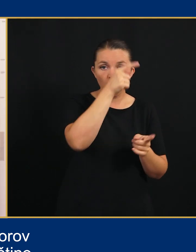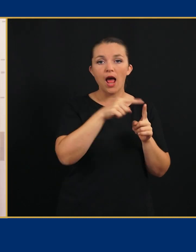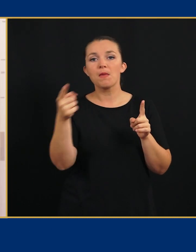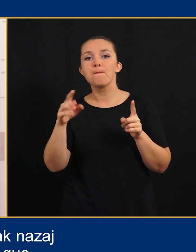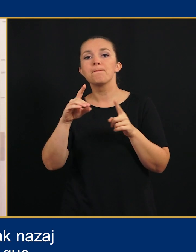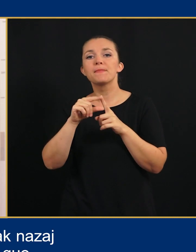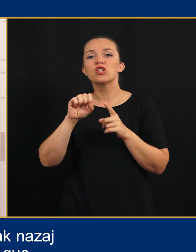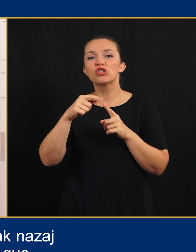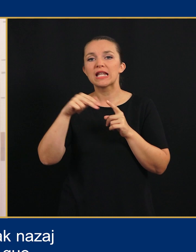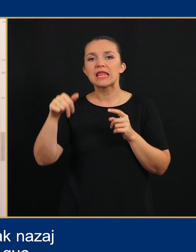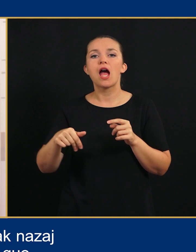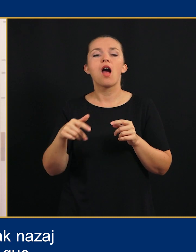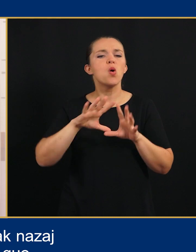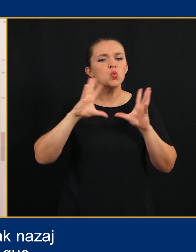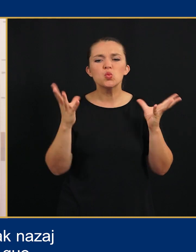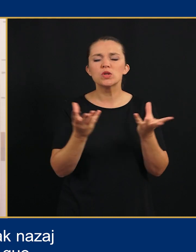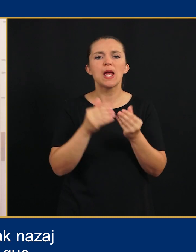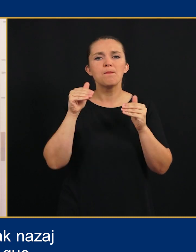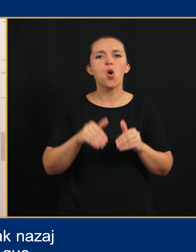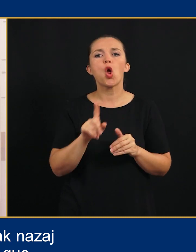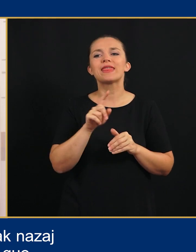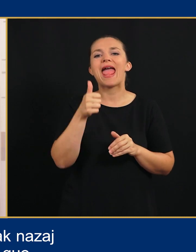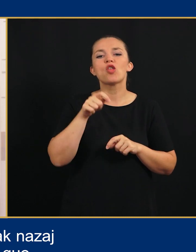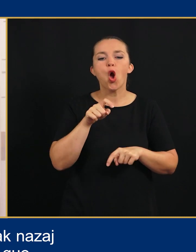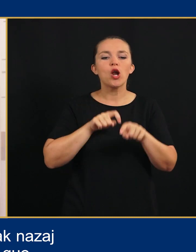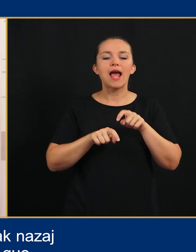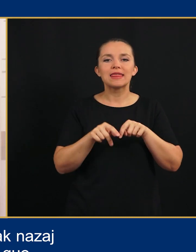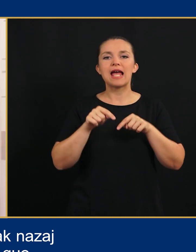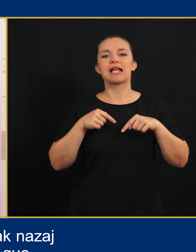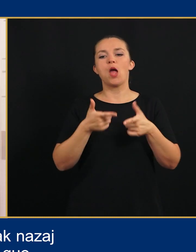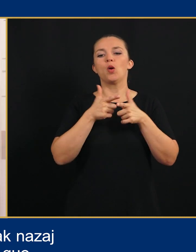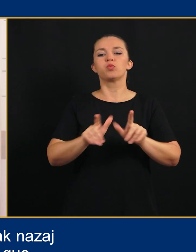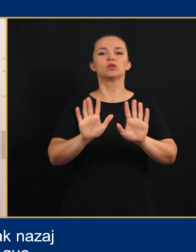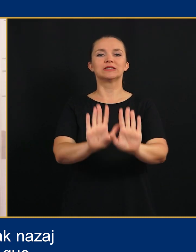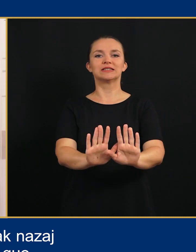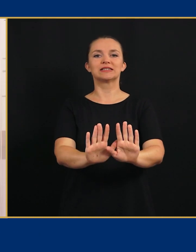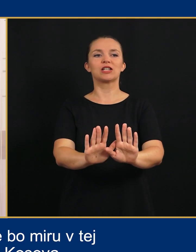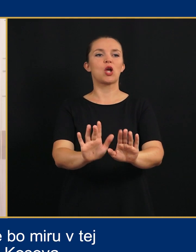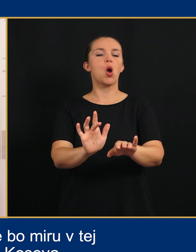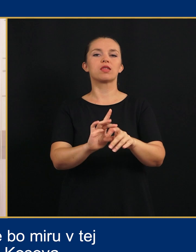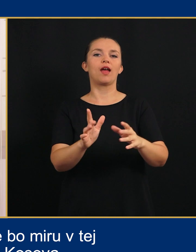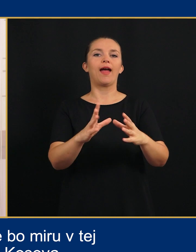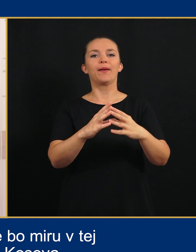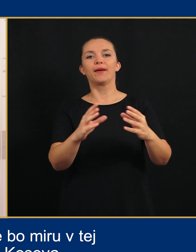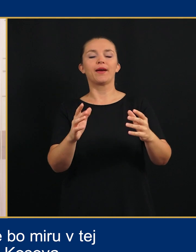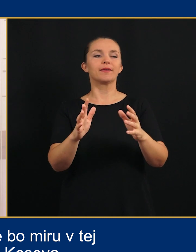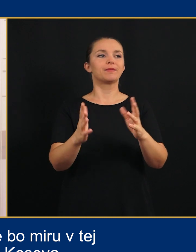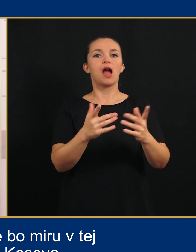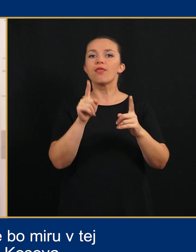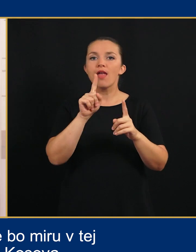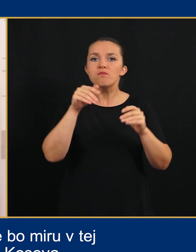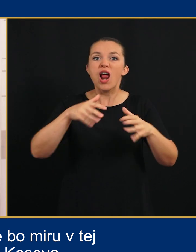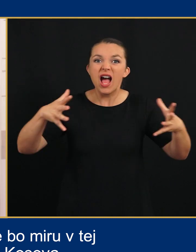Prištino morajo ne stopiti zdaj korak nazaj in pustiti zadevo status quo. Dokler zadeva ne bo rešena, ne